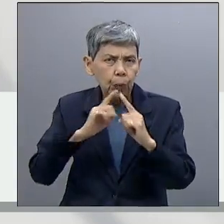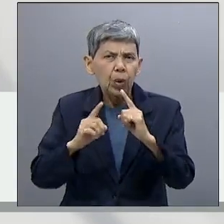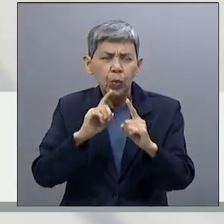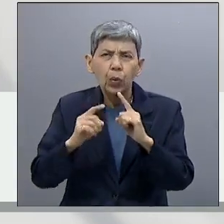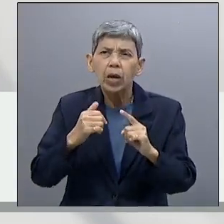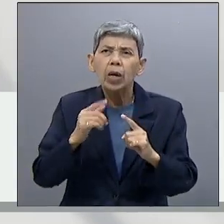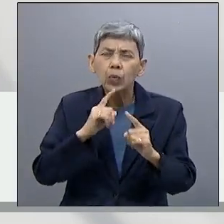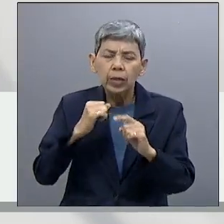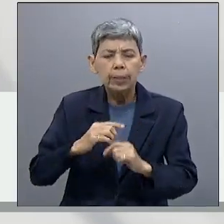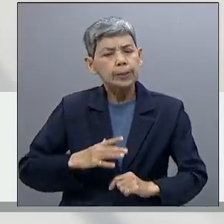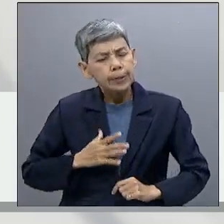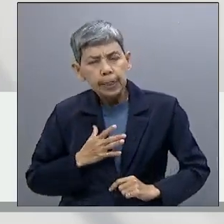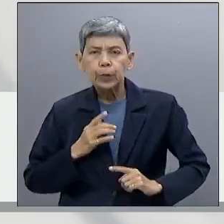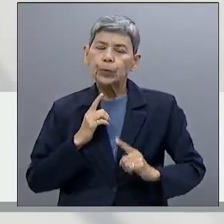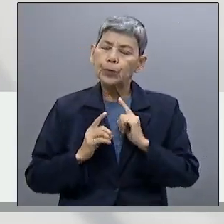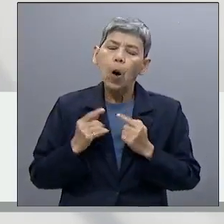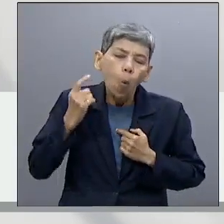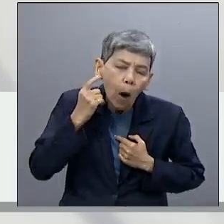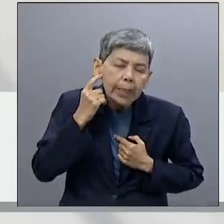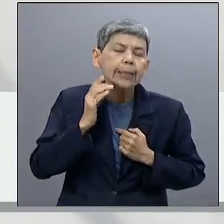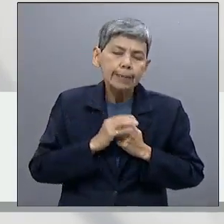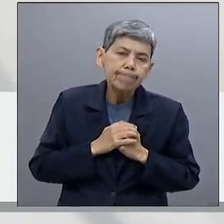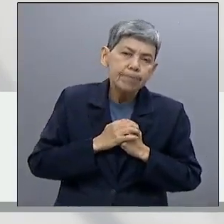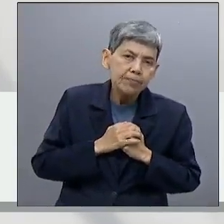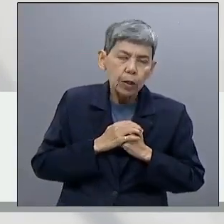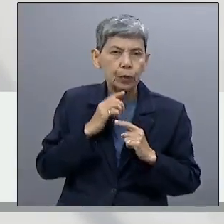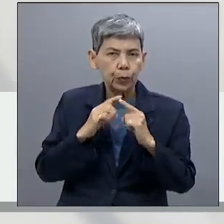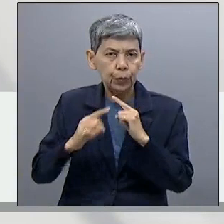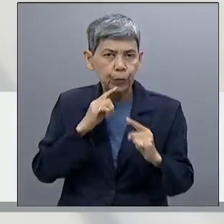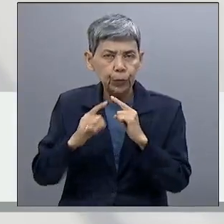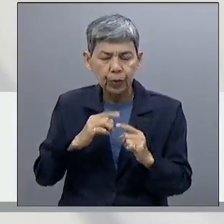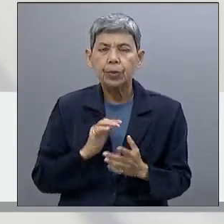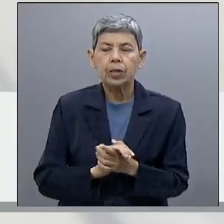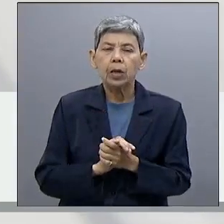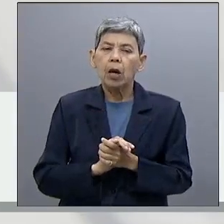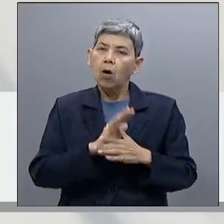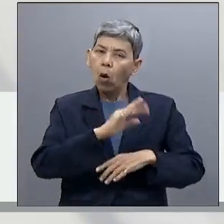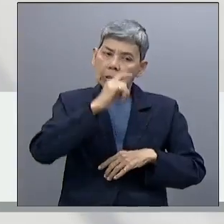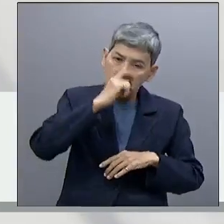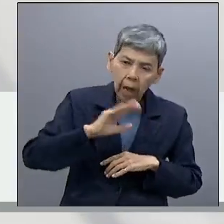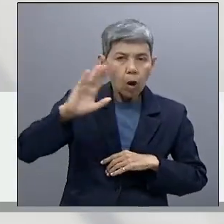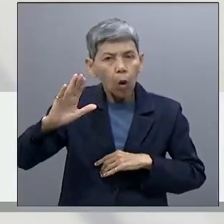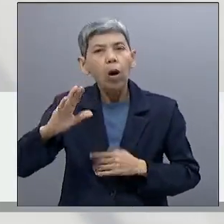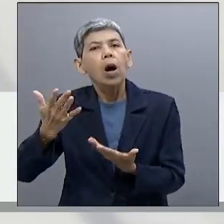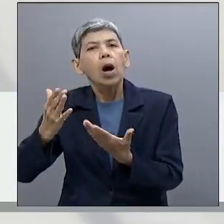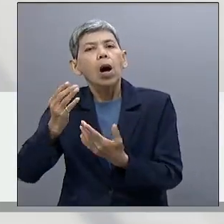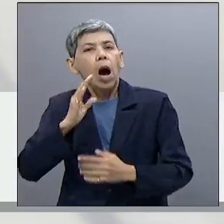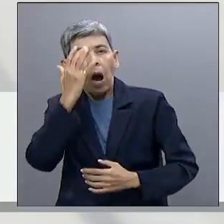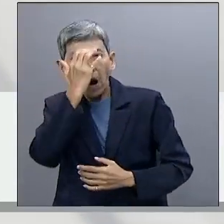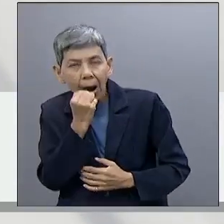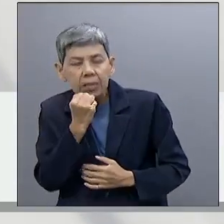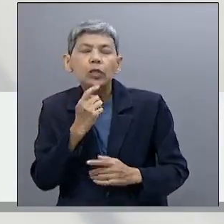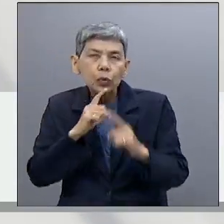รยากาศของการให้เกียรติกันและความไว้เนื้อเชื่อใจระหว่างกันนะคะเพราะว่าก็เป็นผู้ใหญ่ของทั้งสองฝ่ายที่คุยกันแต่ทีนี้ค่ะเ